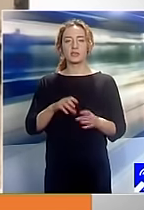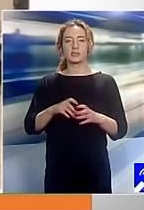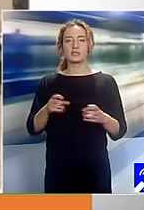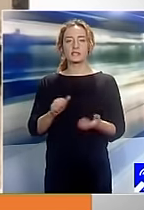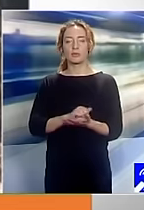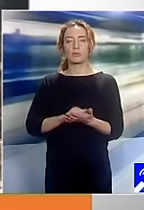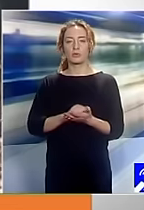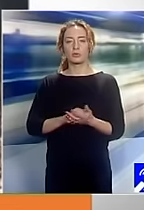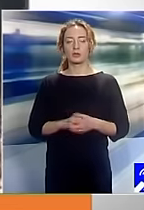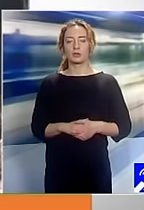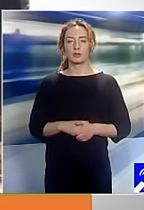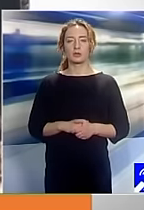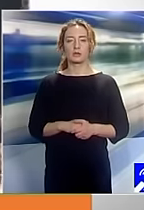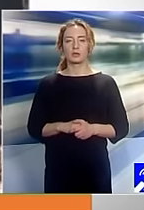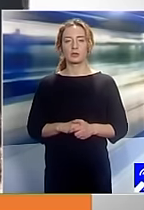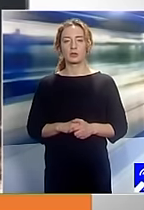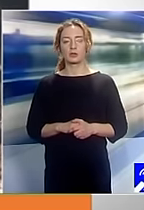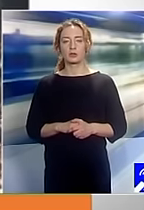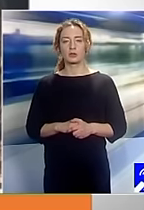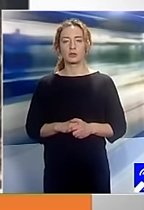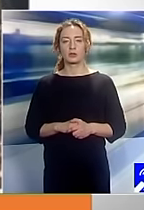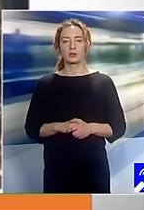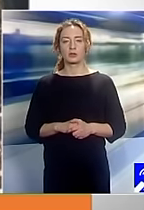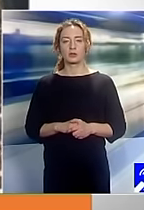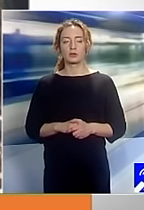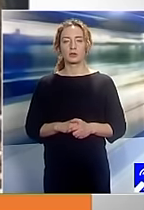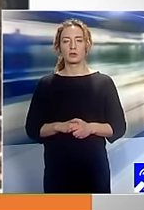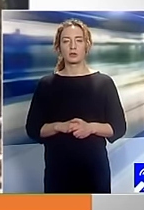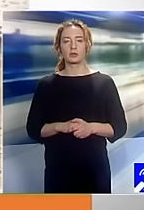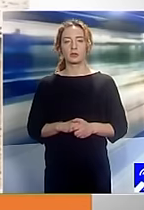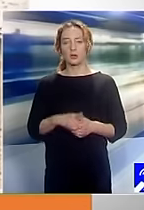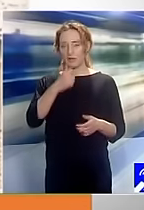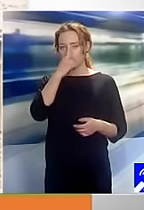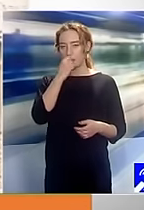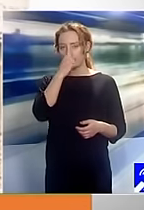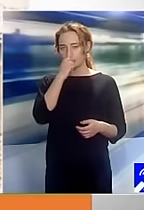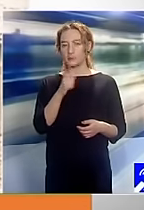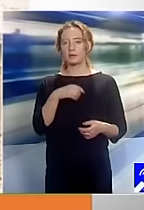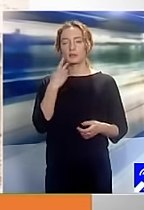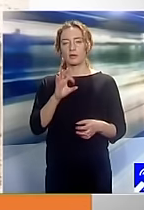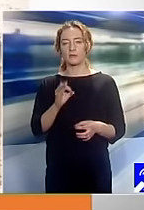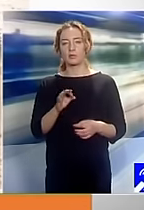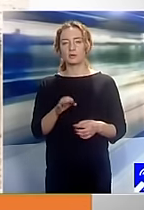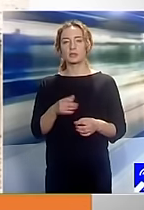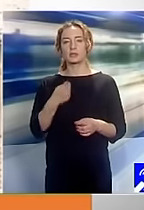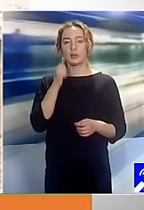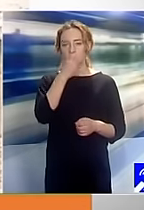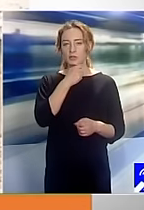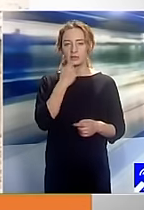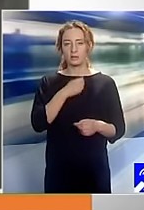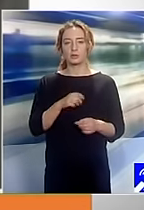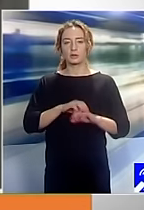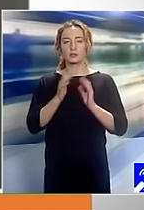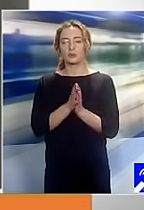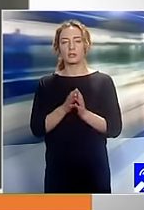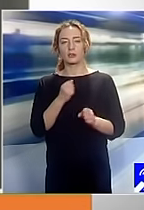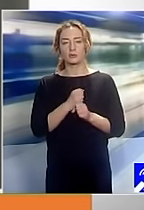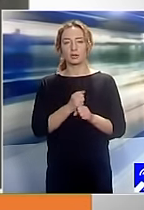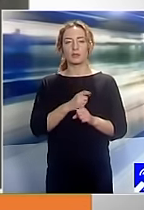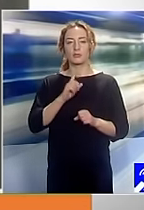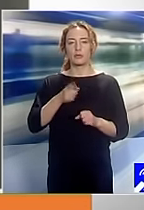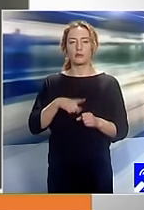20 de secunde, după ce am tușit, după ce am strănutat, după ce am folosit batista, după ce ne-am șters la gură. Toate aceste lucruri